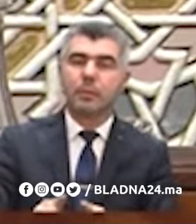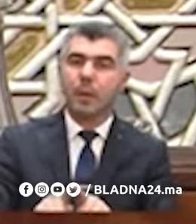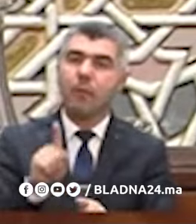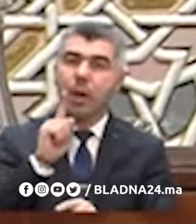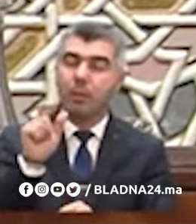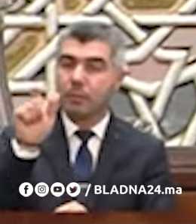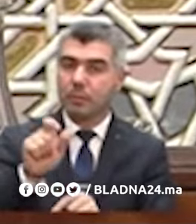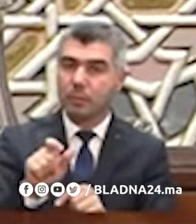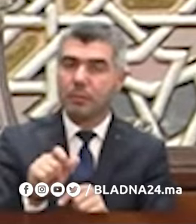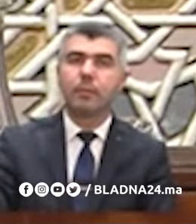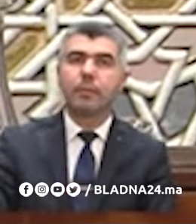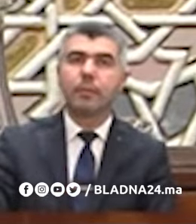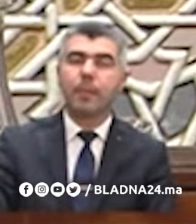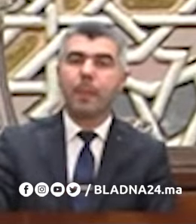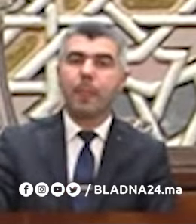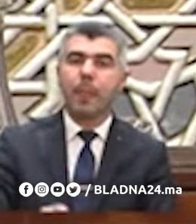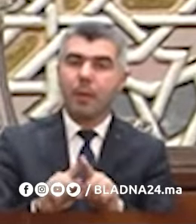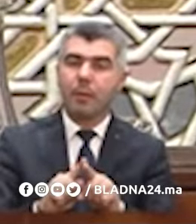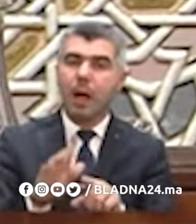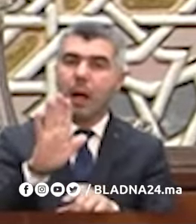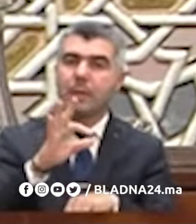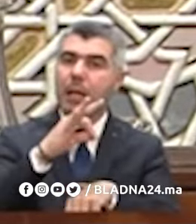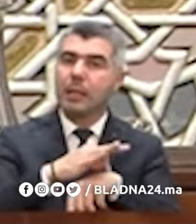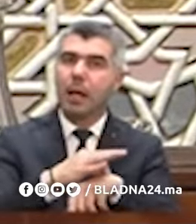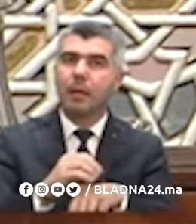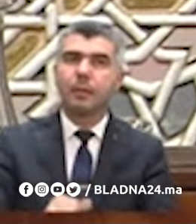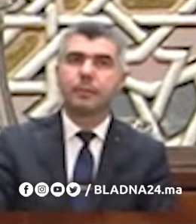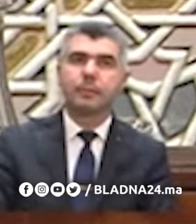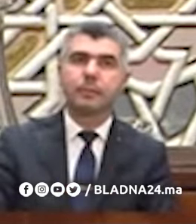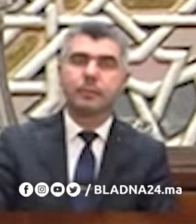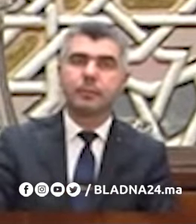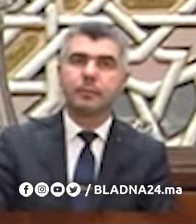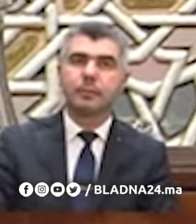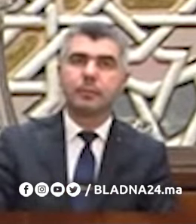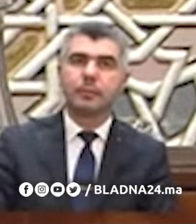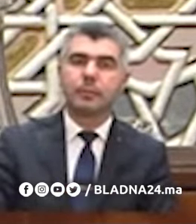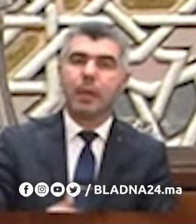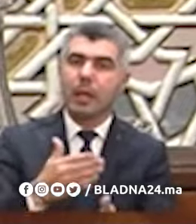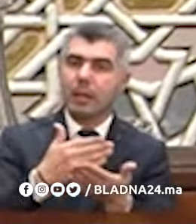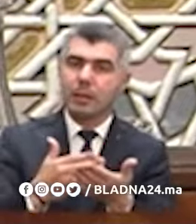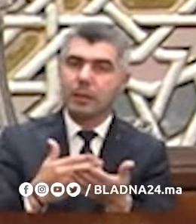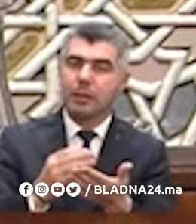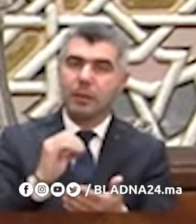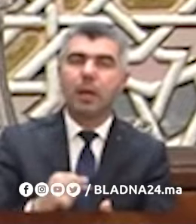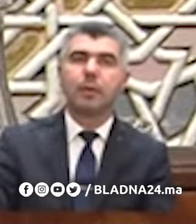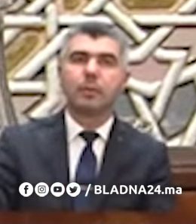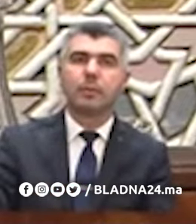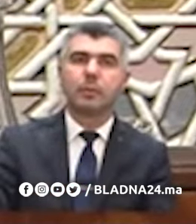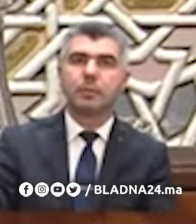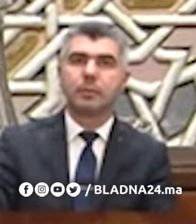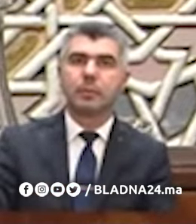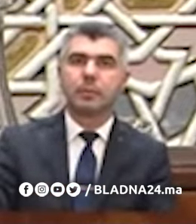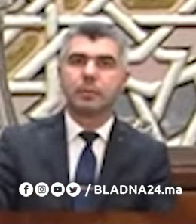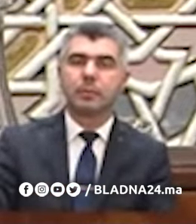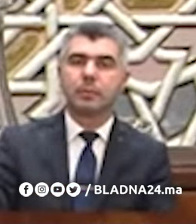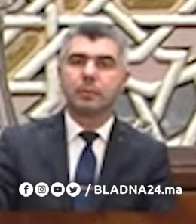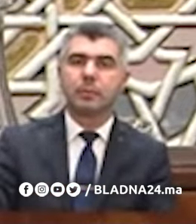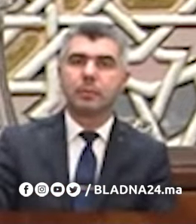كطلب الثلثين الحصة. وأنت تطالبين بنصف الحصة. عرفتي اش